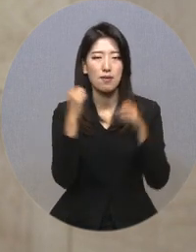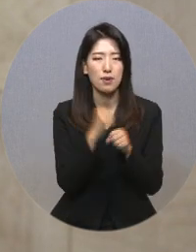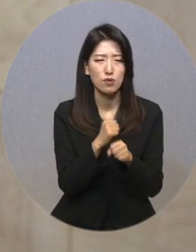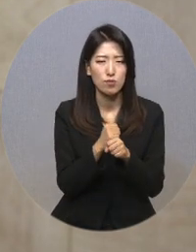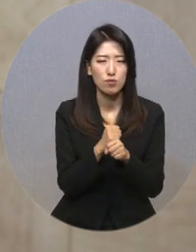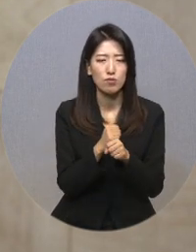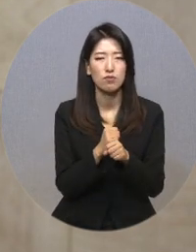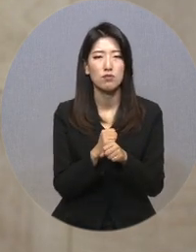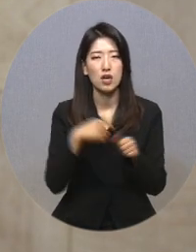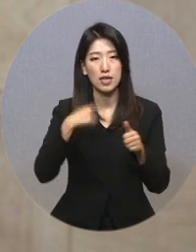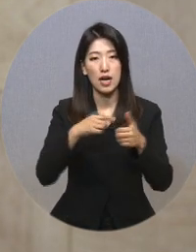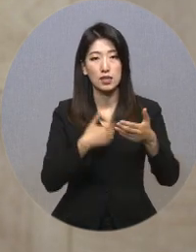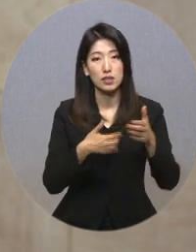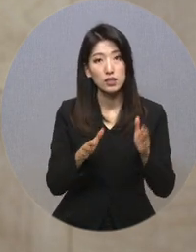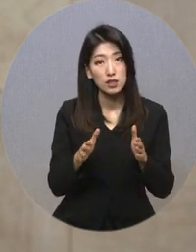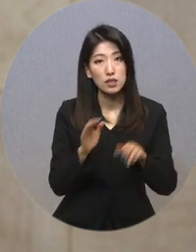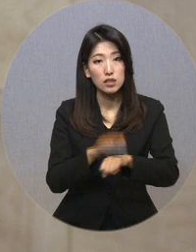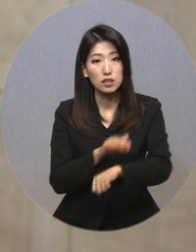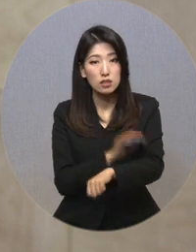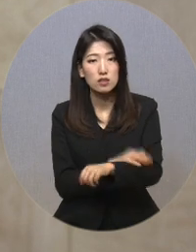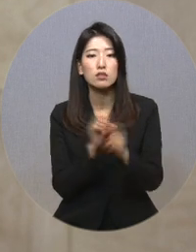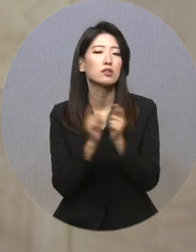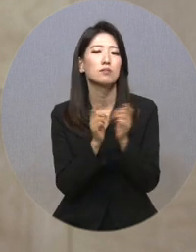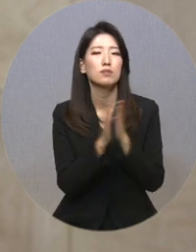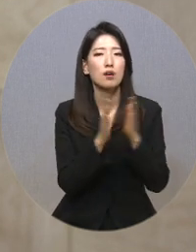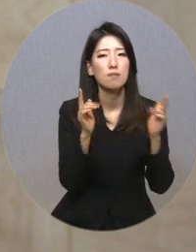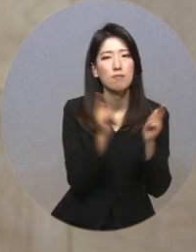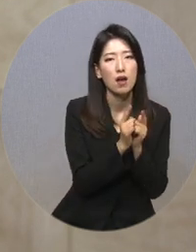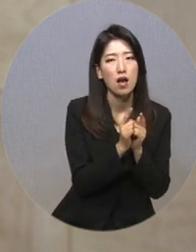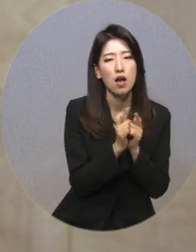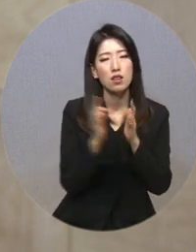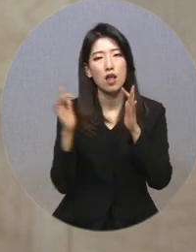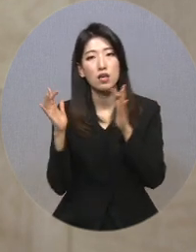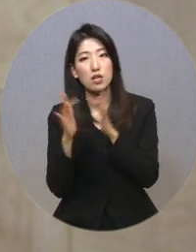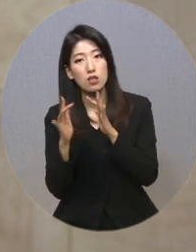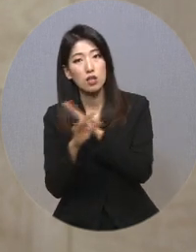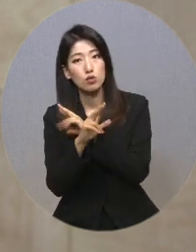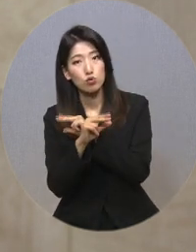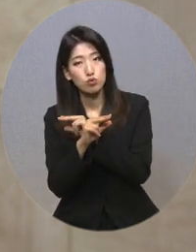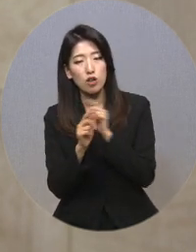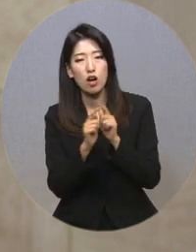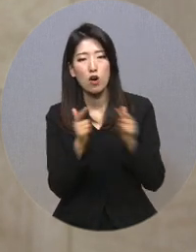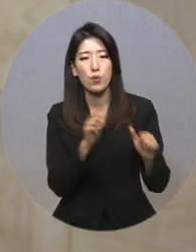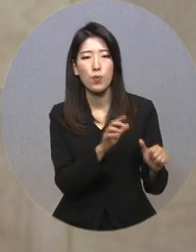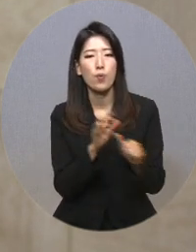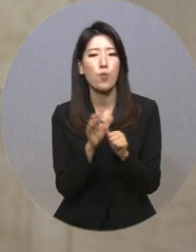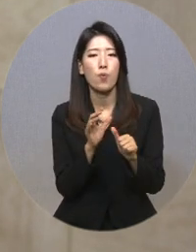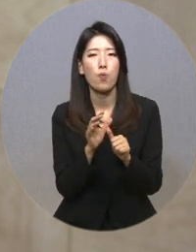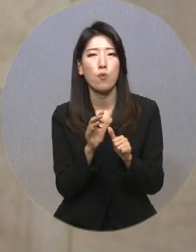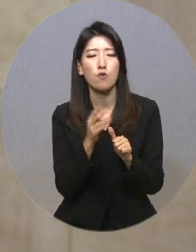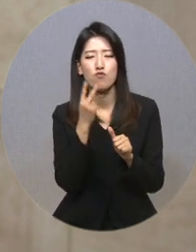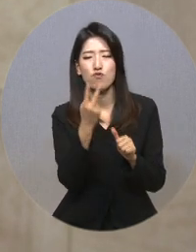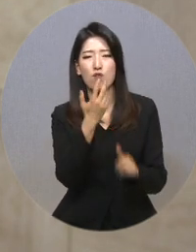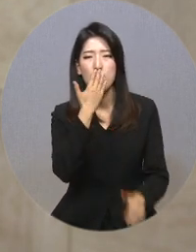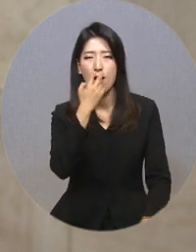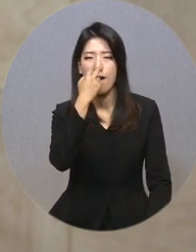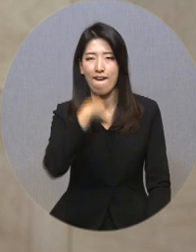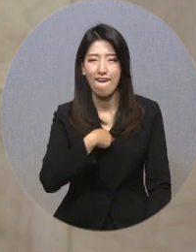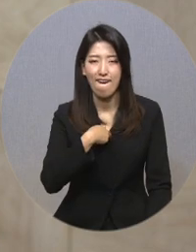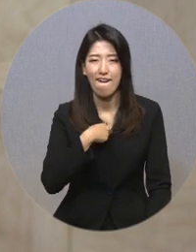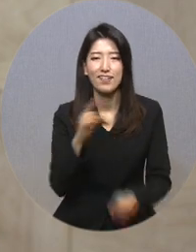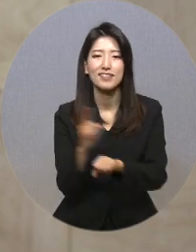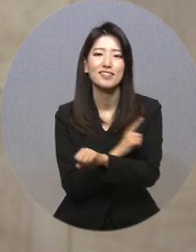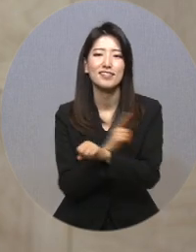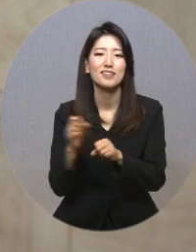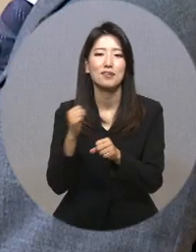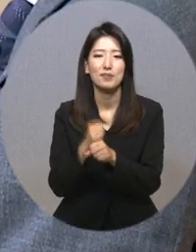강의실이나 실습실은 대면 수업, 비대면 수업, 온오프 온라인 수업, 오프라인 수업들이 다 가능하도록 디지털화하고